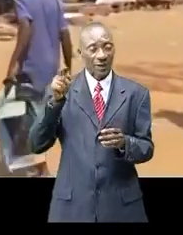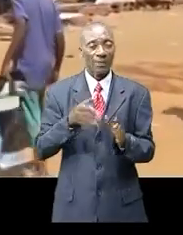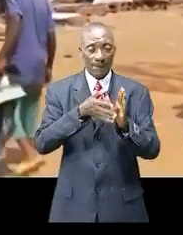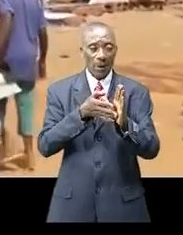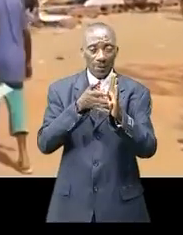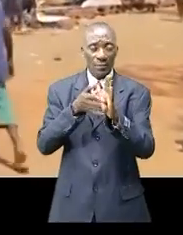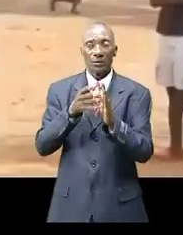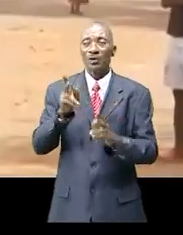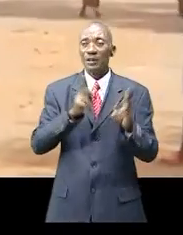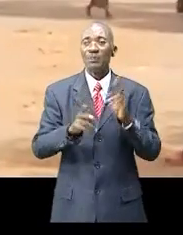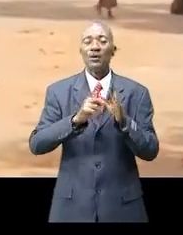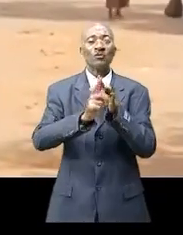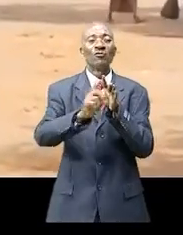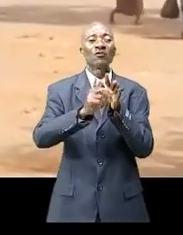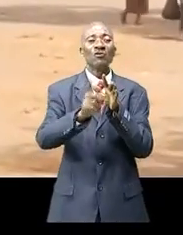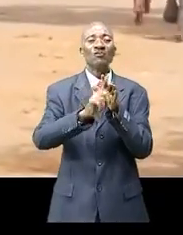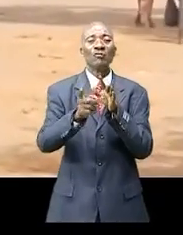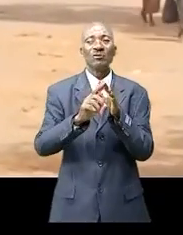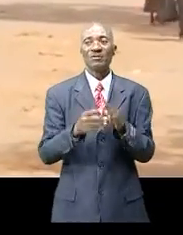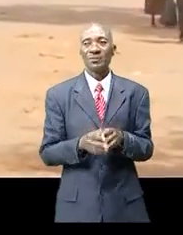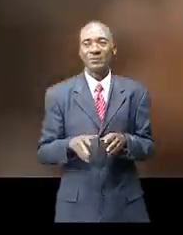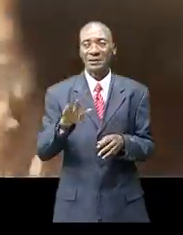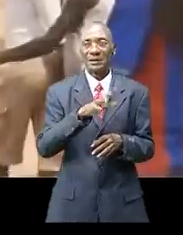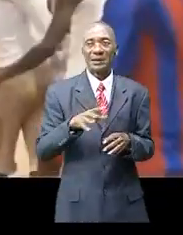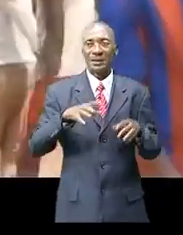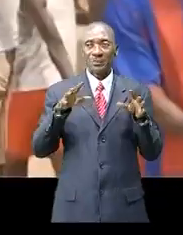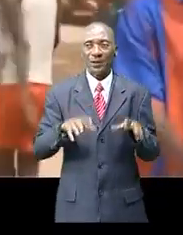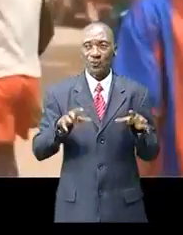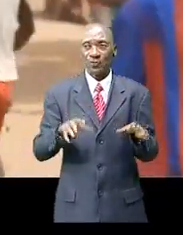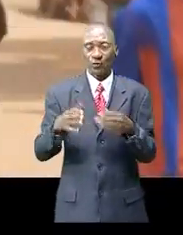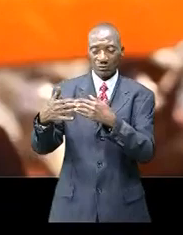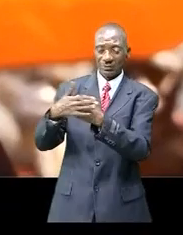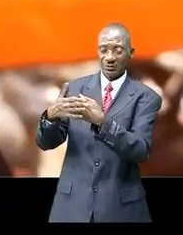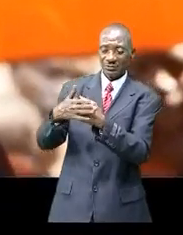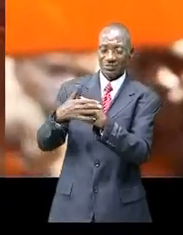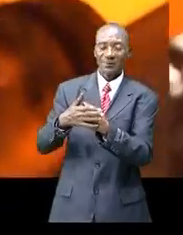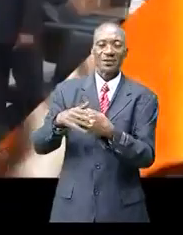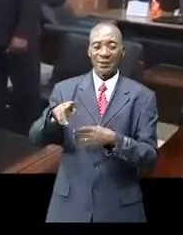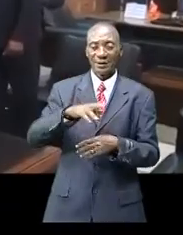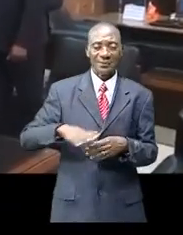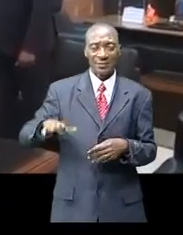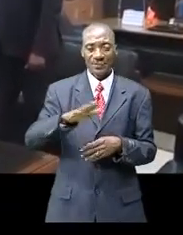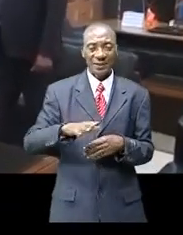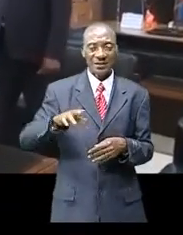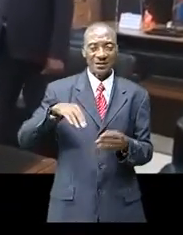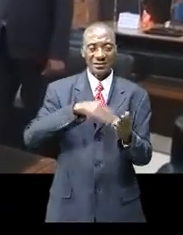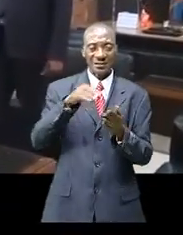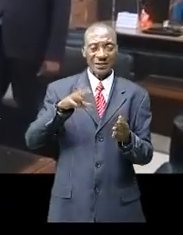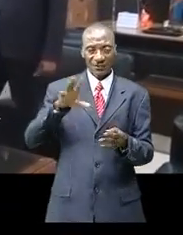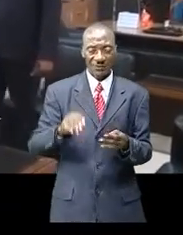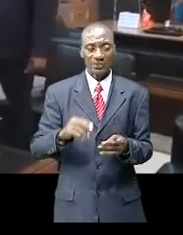se déplacent en masse. La République démocratique du Congo, au sud de la Centrafrique, en fait les frais. La province du Nord